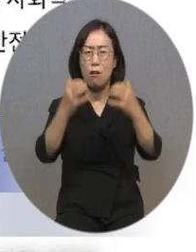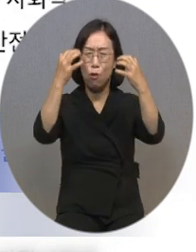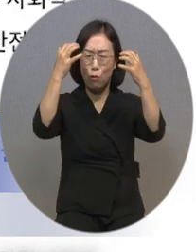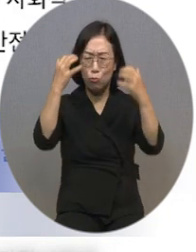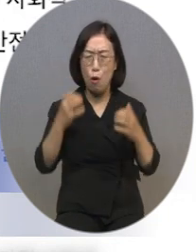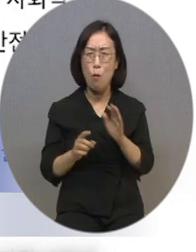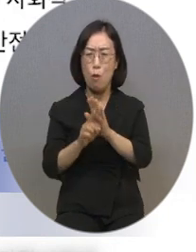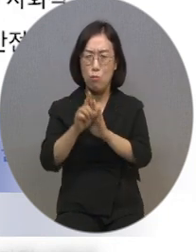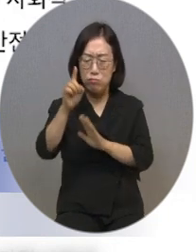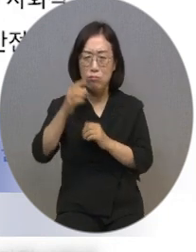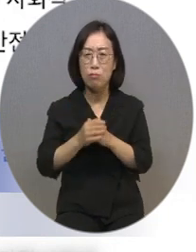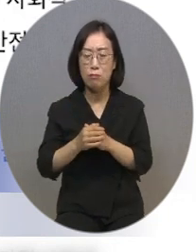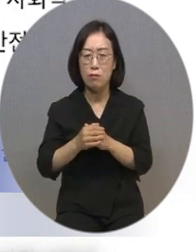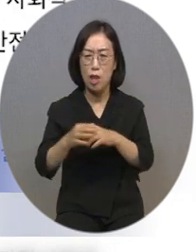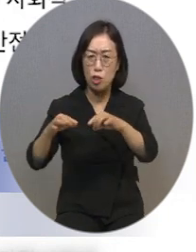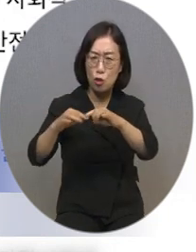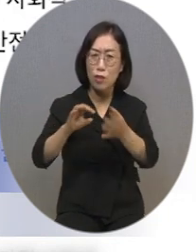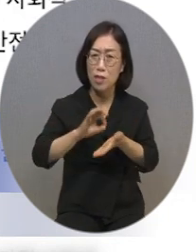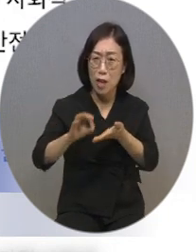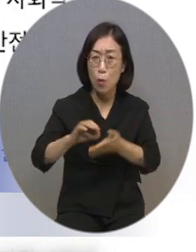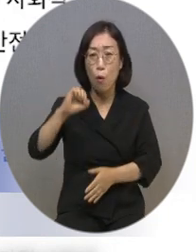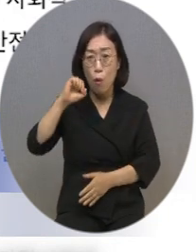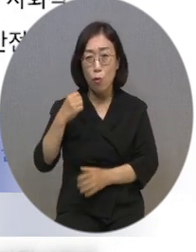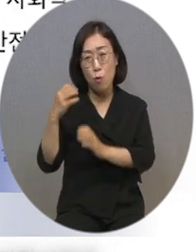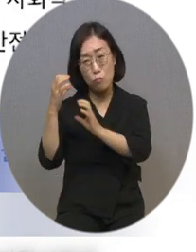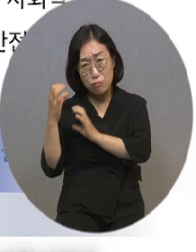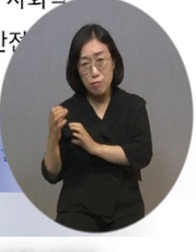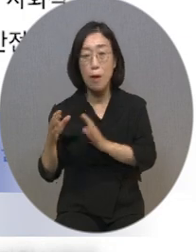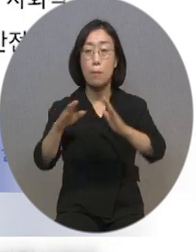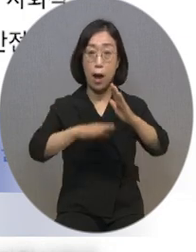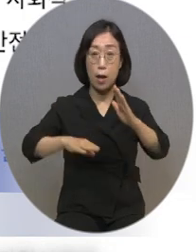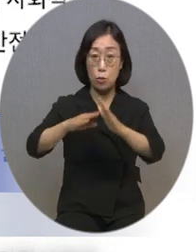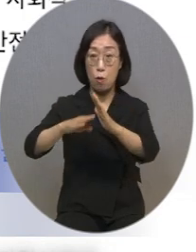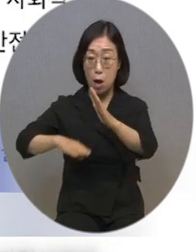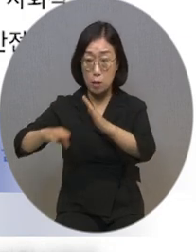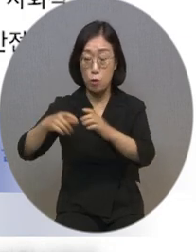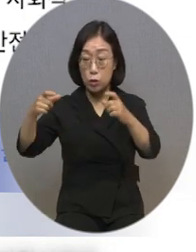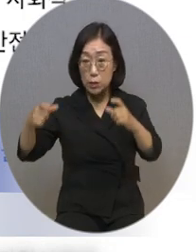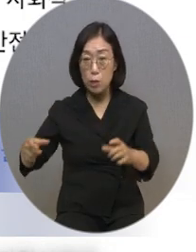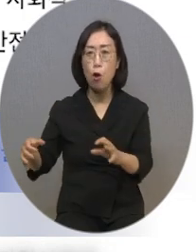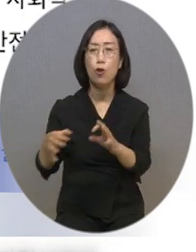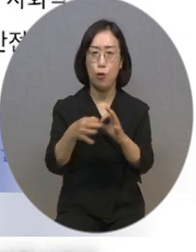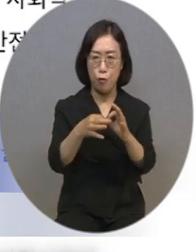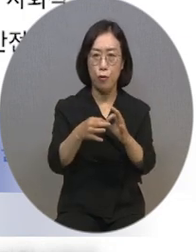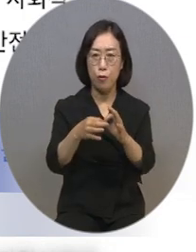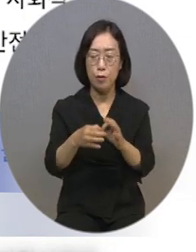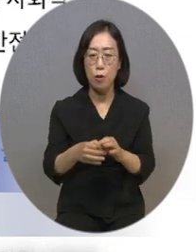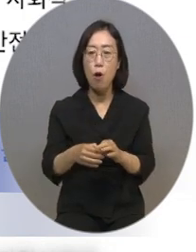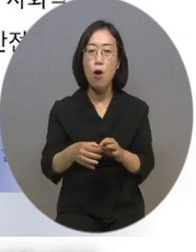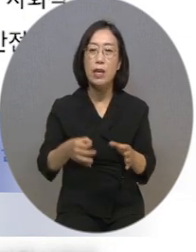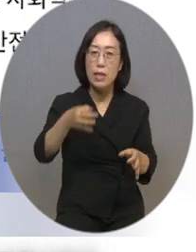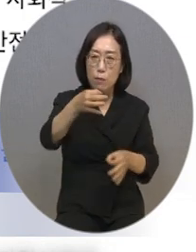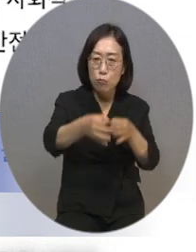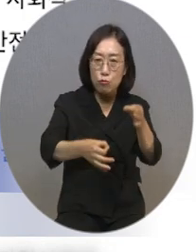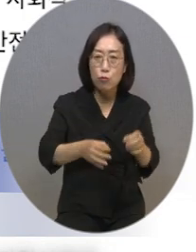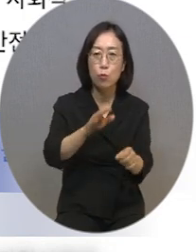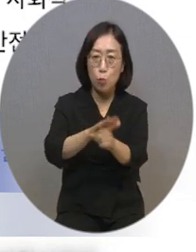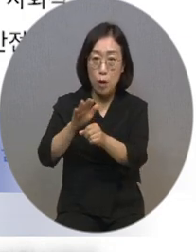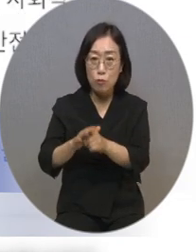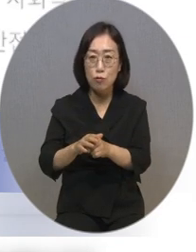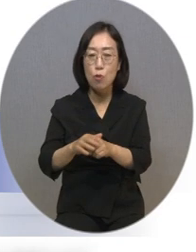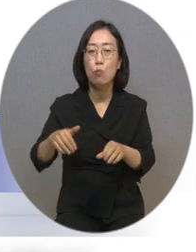상황에서 에너지 추학 계층을 위한 지원 지역 사회 협력 책계 구축을 통한 생활속 기부문화 확산 등을 위해